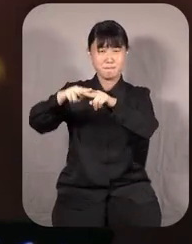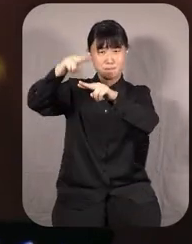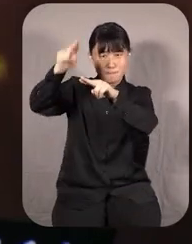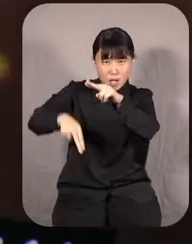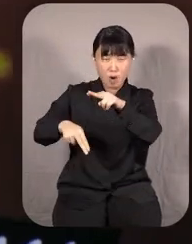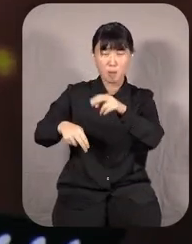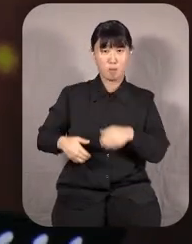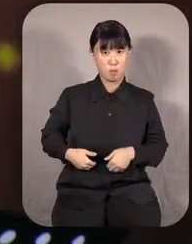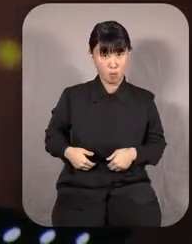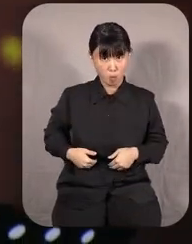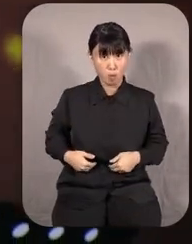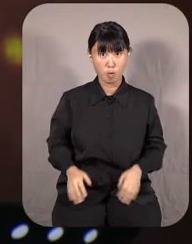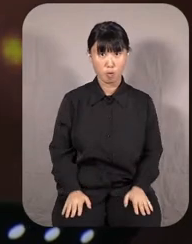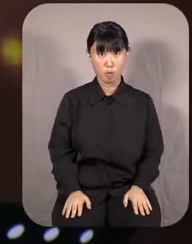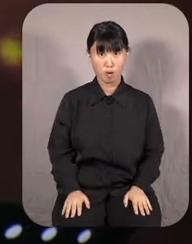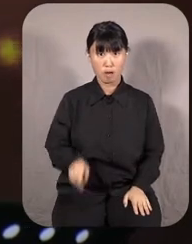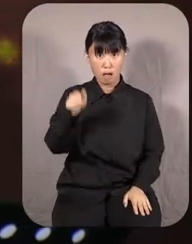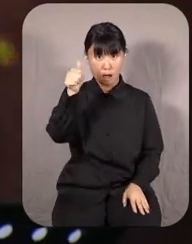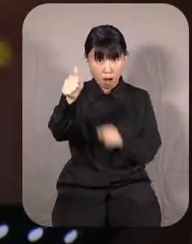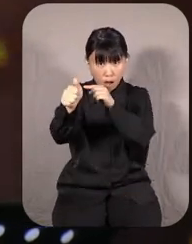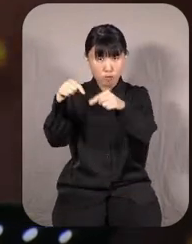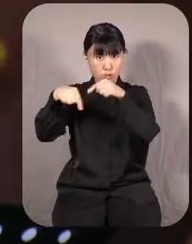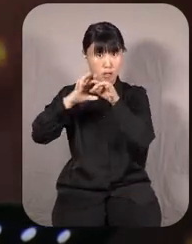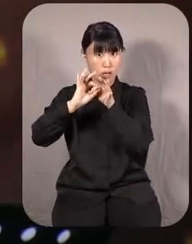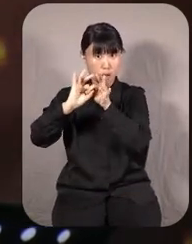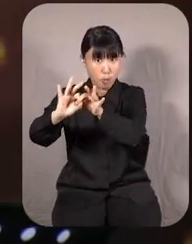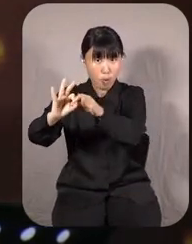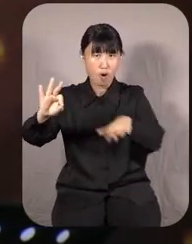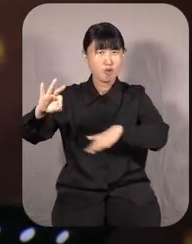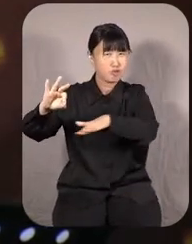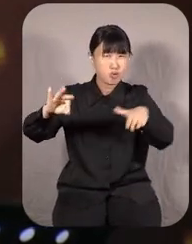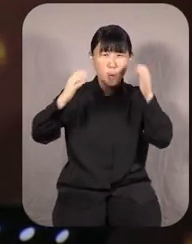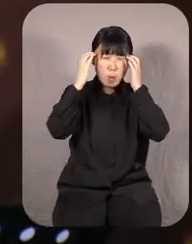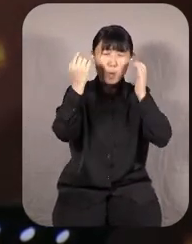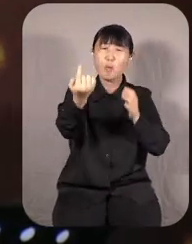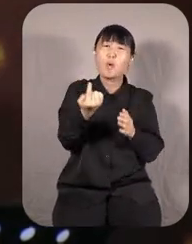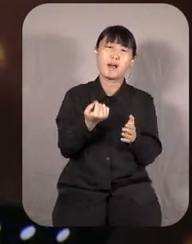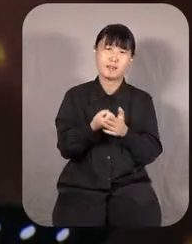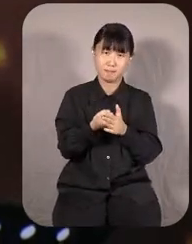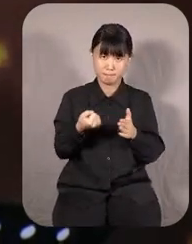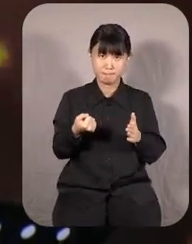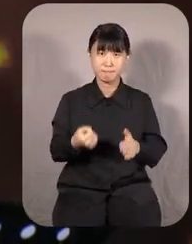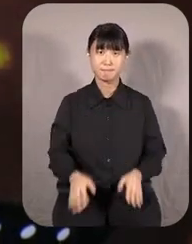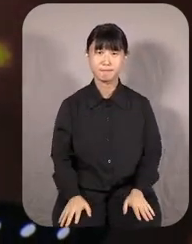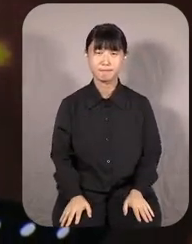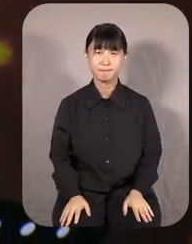우리 국민들이 더 죽어나갈 수 있기 때문입니다. 그렇지 않습니까?